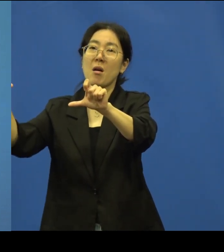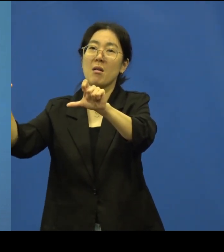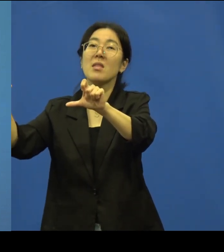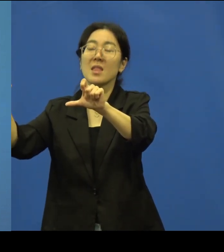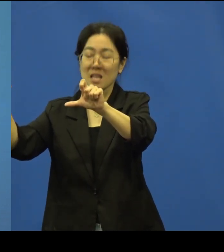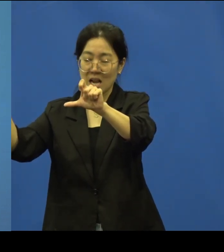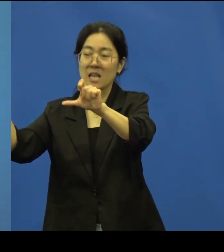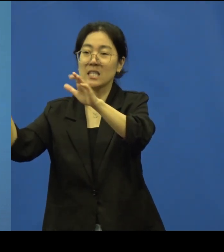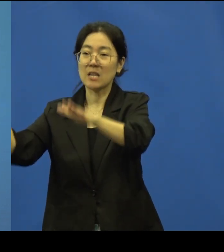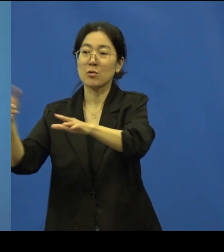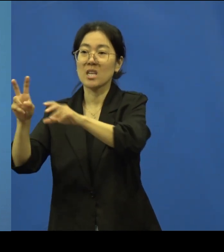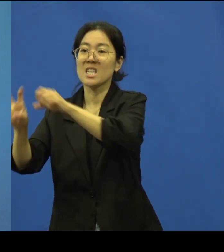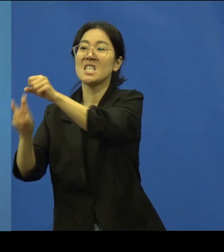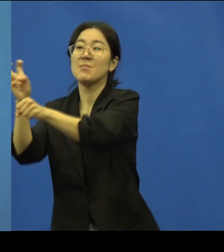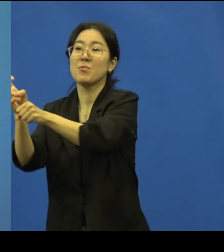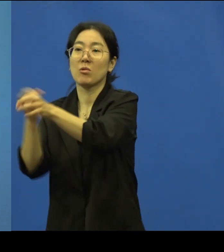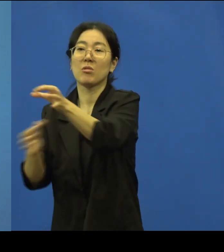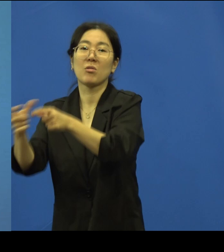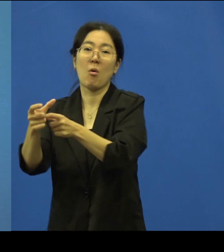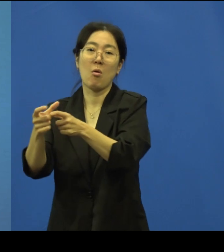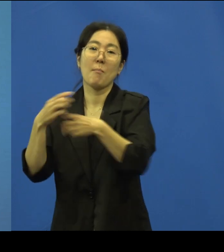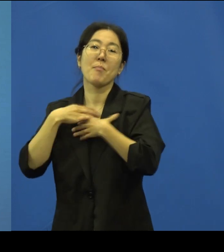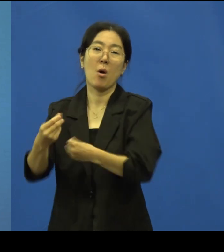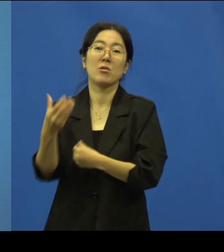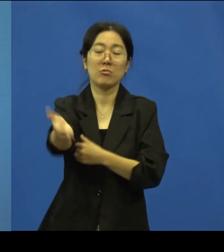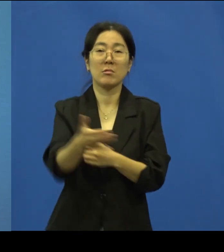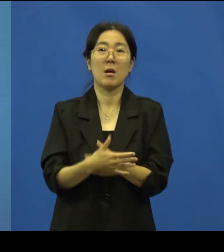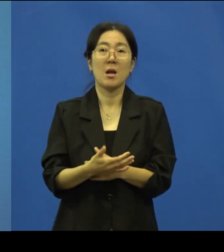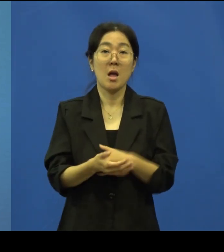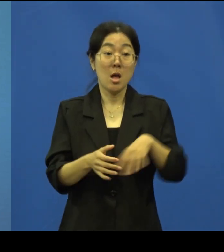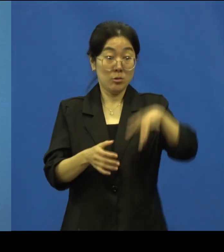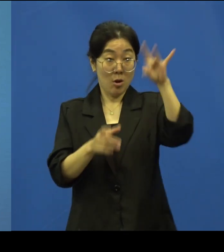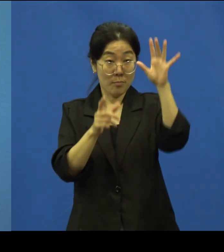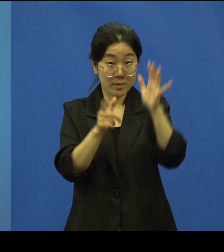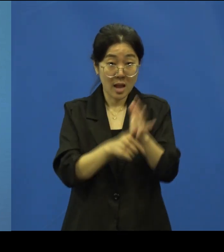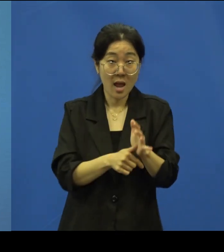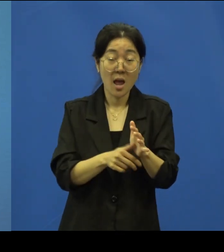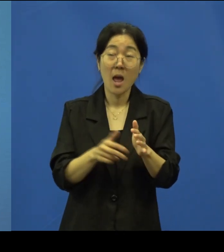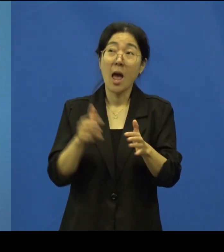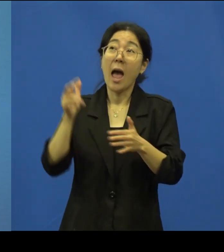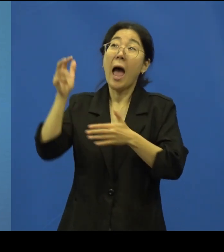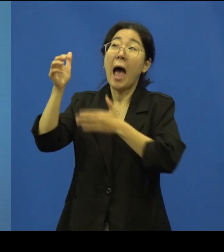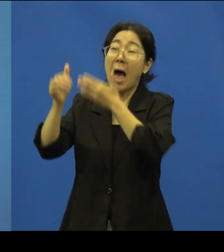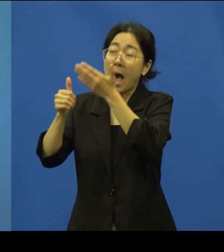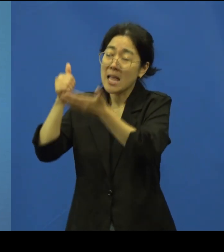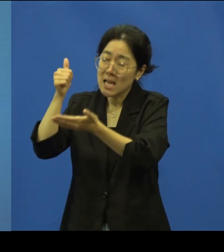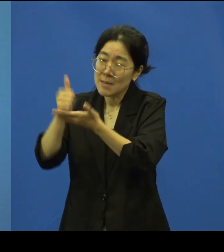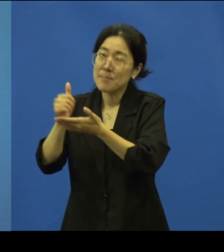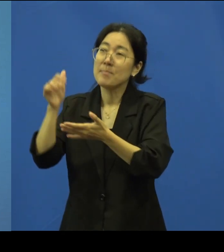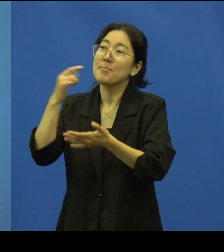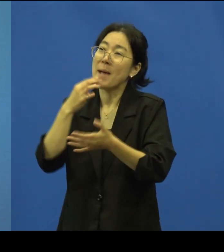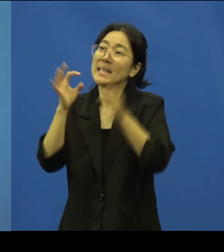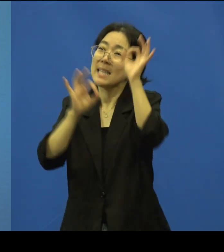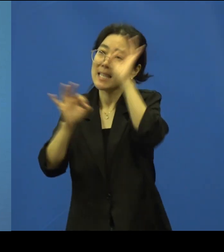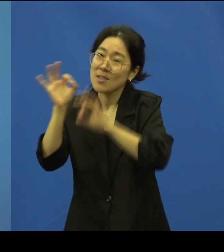하나님이 평안을 주셨더라. 이렇게 되어 있습니다. 처음에 하나님만 찾았더니 10년 평안을